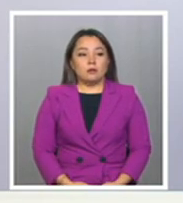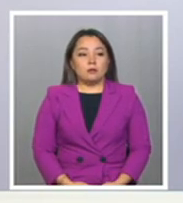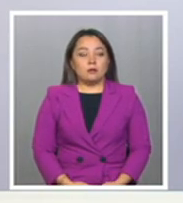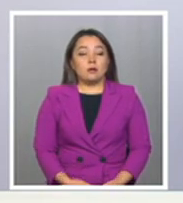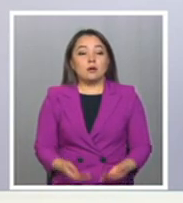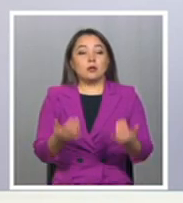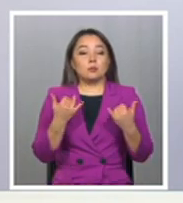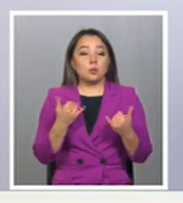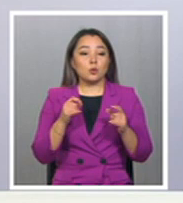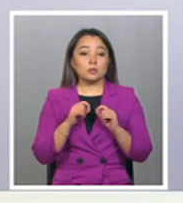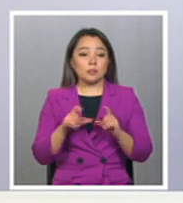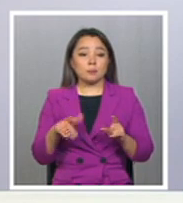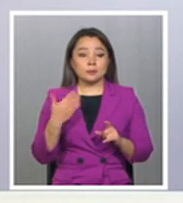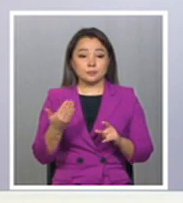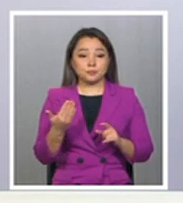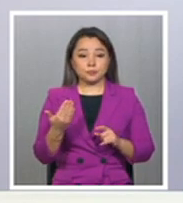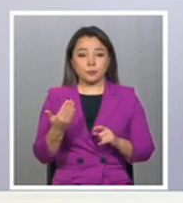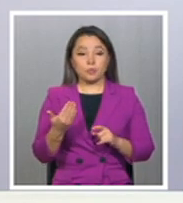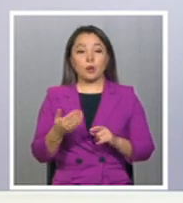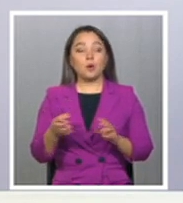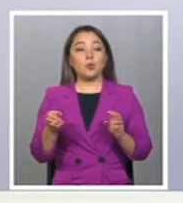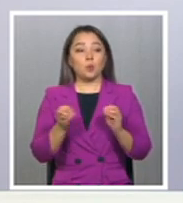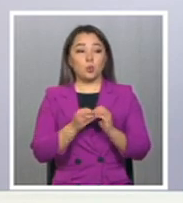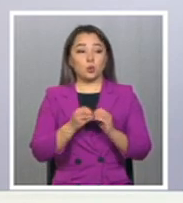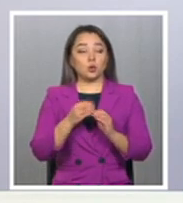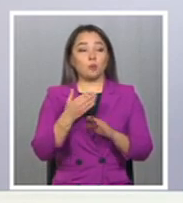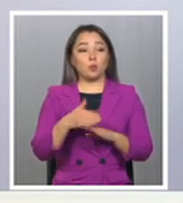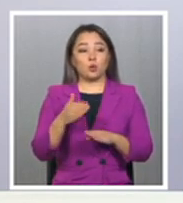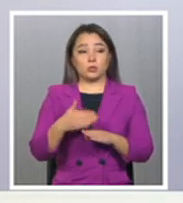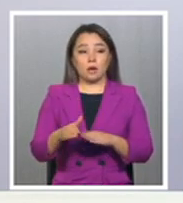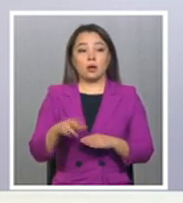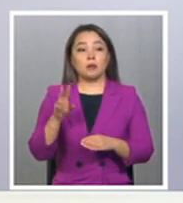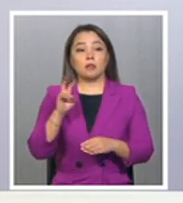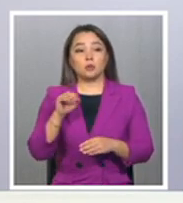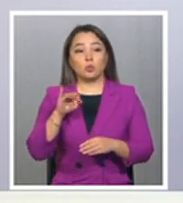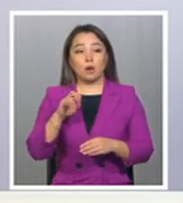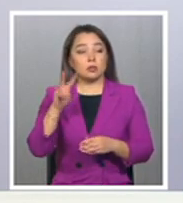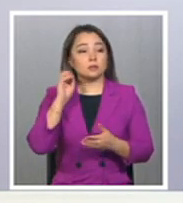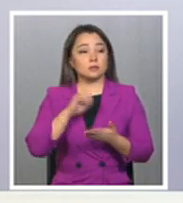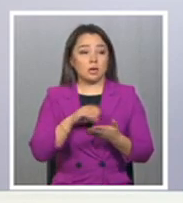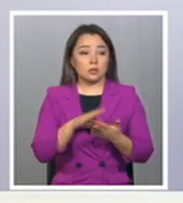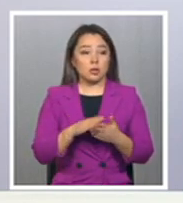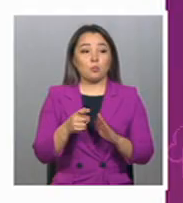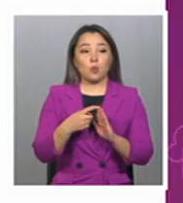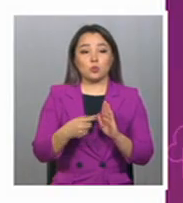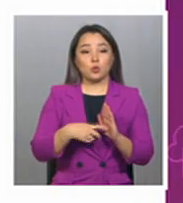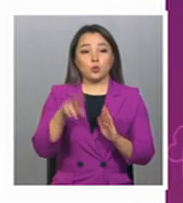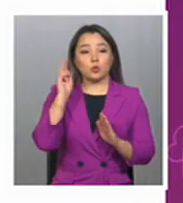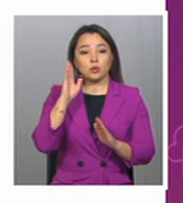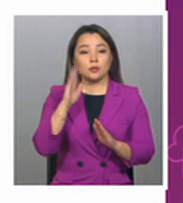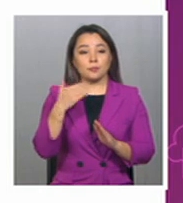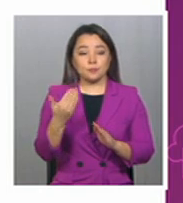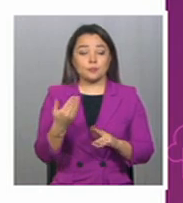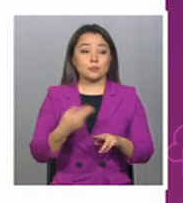Бүгінгі сабақта сіз ондық бөлшекті натурал санға бөлуді үйренесіз.